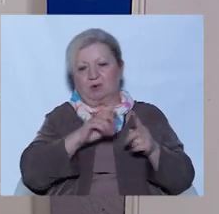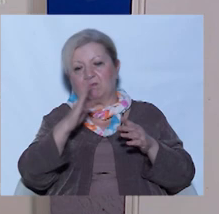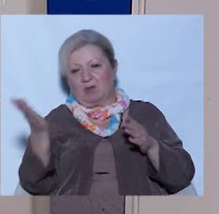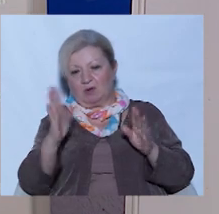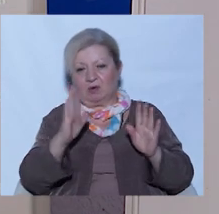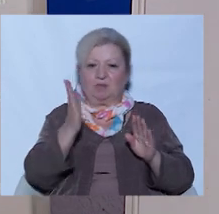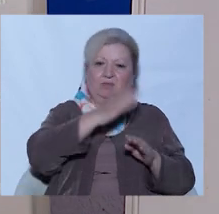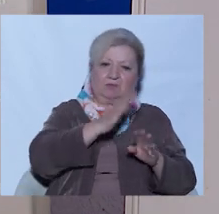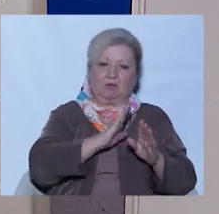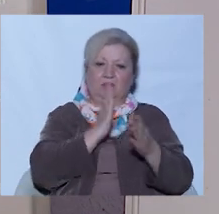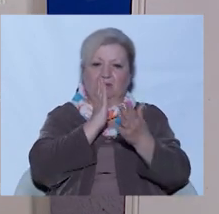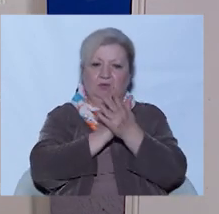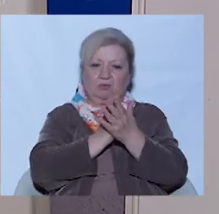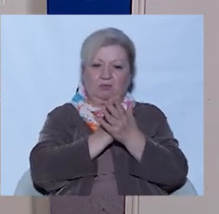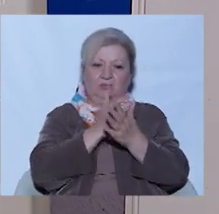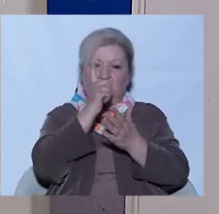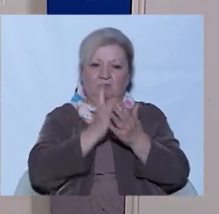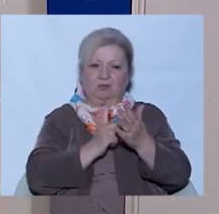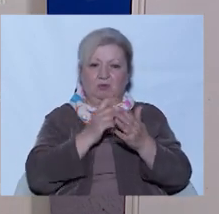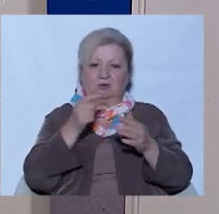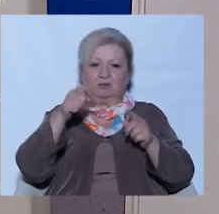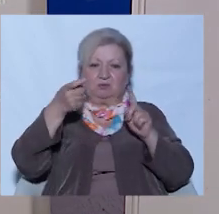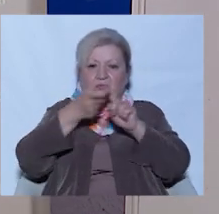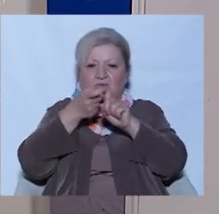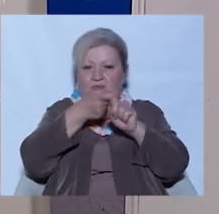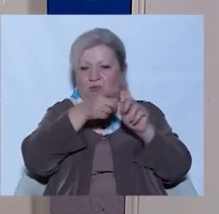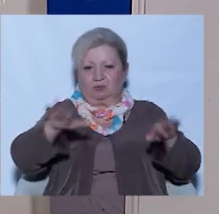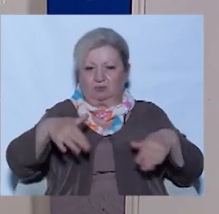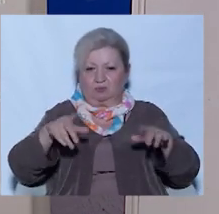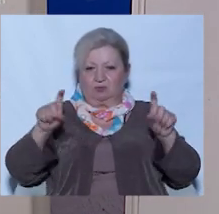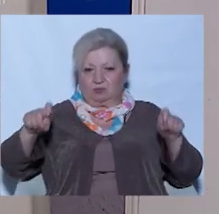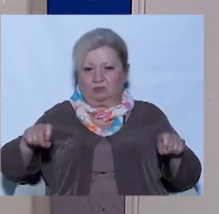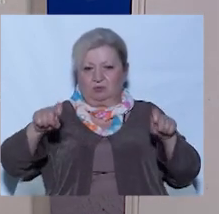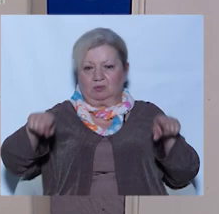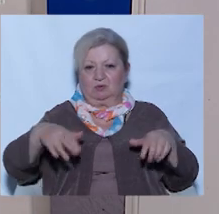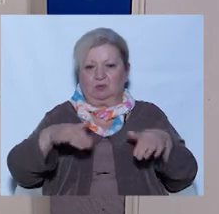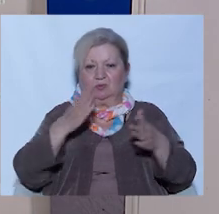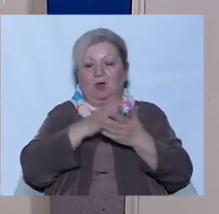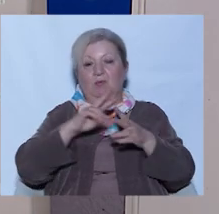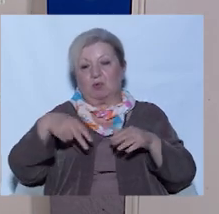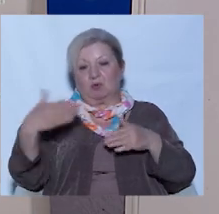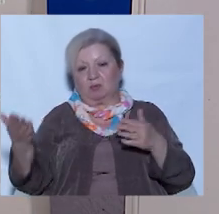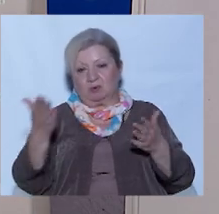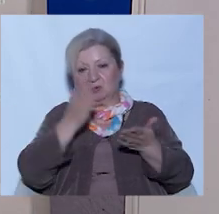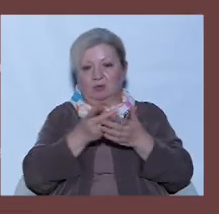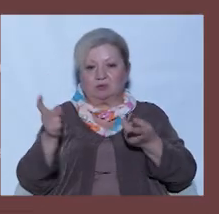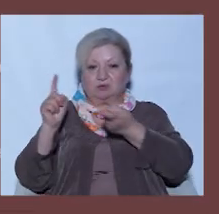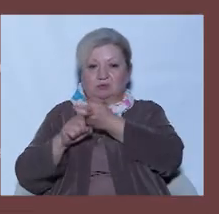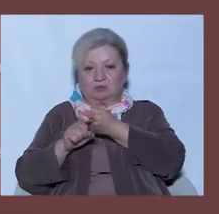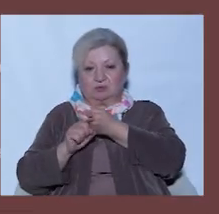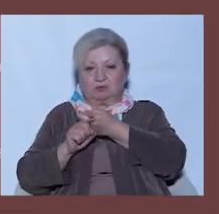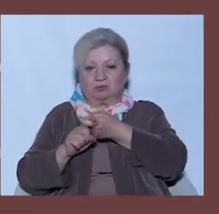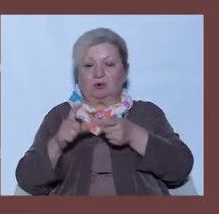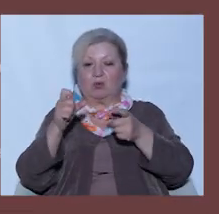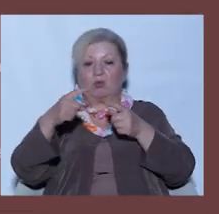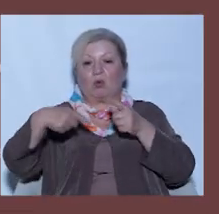არის გადახრილი და არც მარცხნივ, არაფერს არ ედება მისი კონტაქტები და აქეთ მეორად მხარეს ჩართულია ინდუქტიობა, ანუ